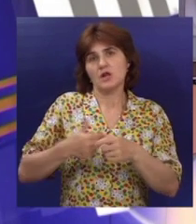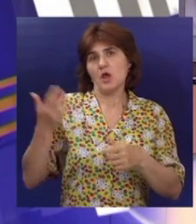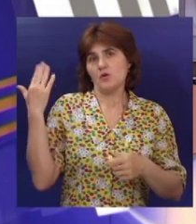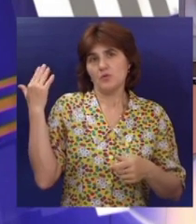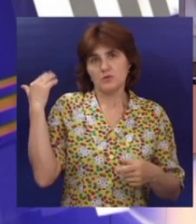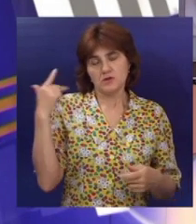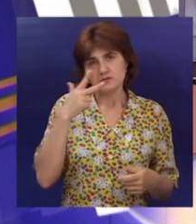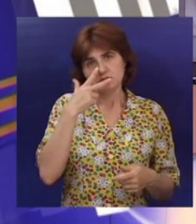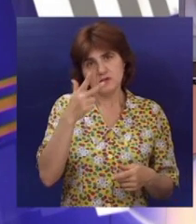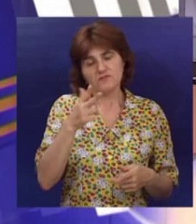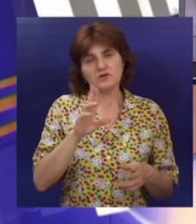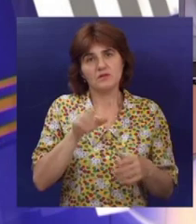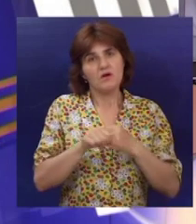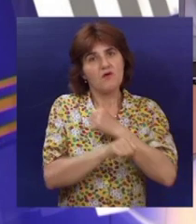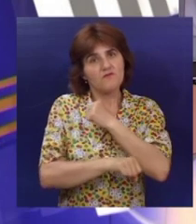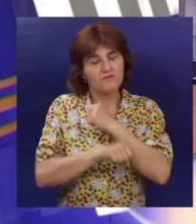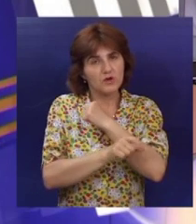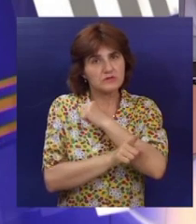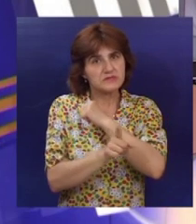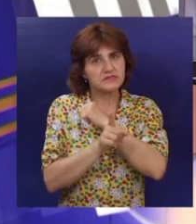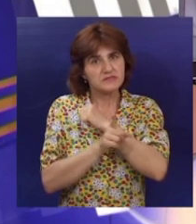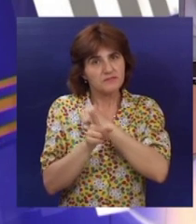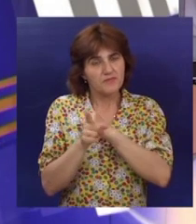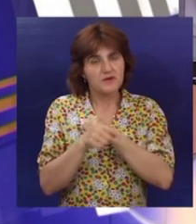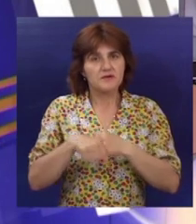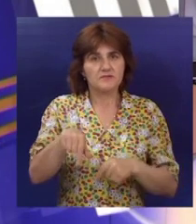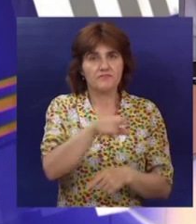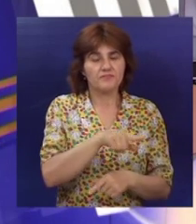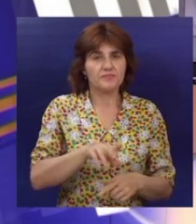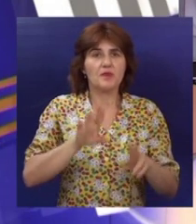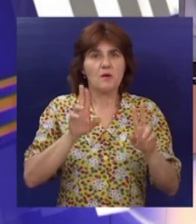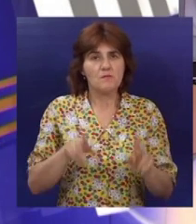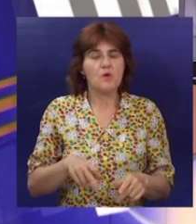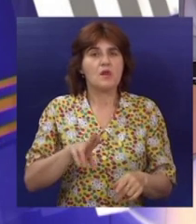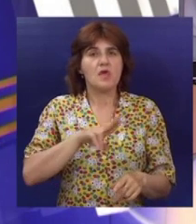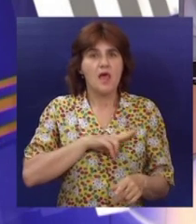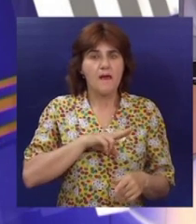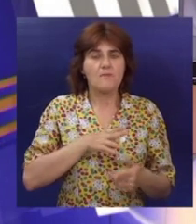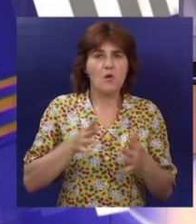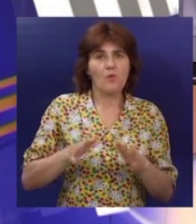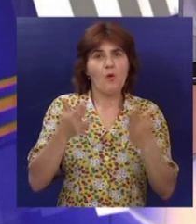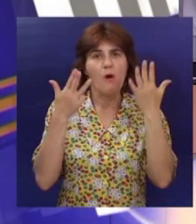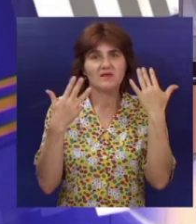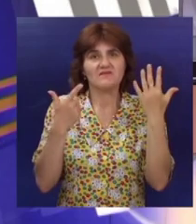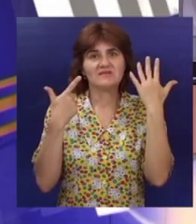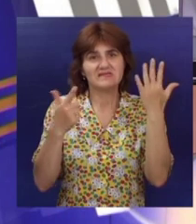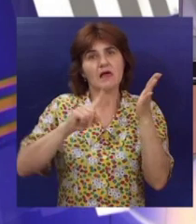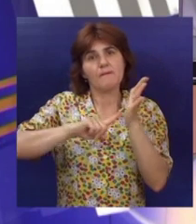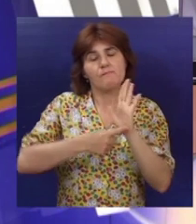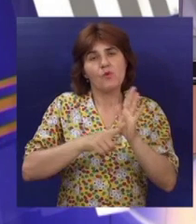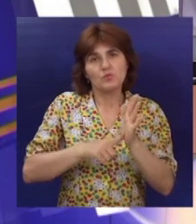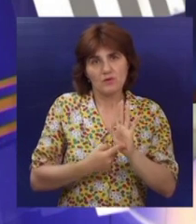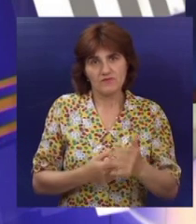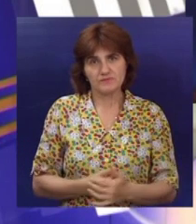unazad, recimo na nekim studijskim programima ili smerovima, kandidati da bi imali budžetski status moraju da imaju 97 i više